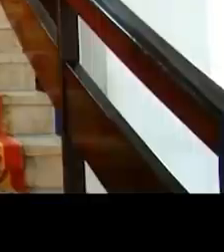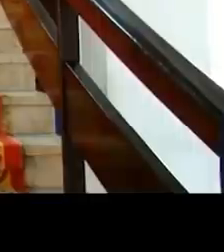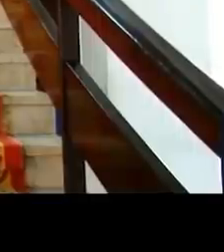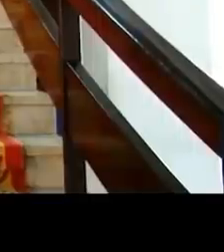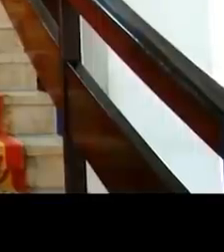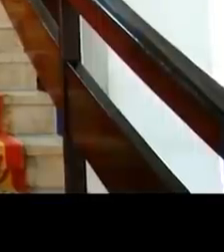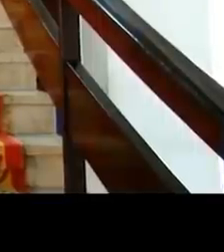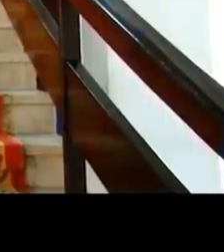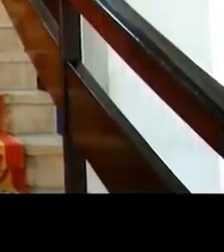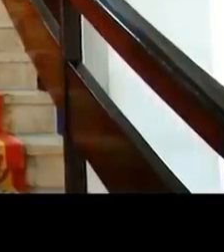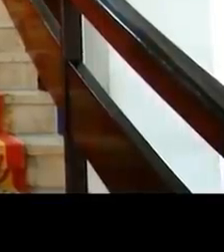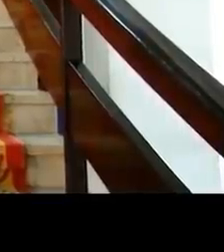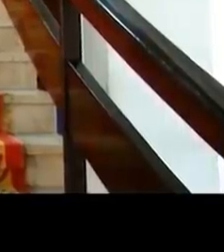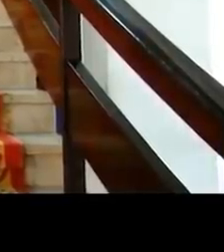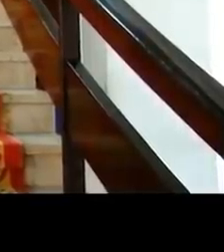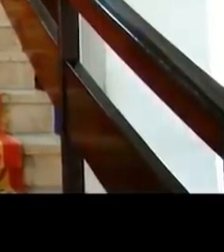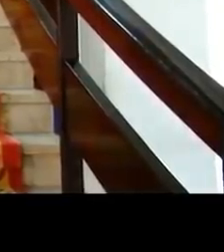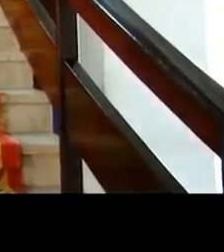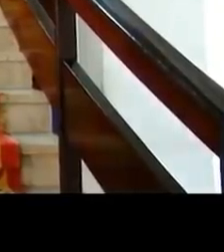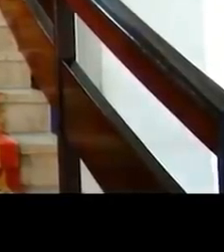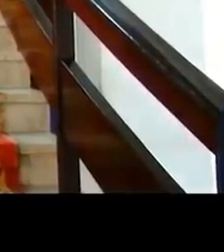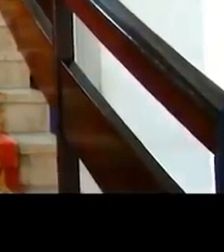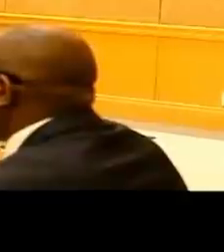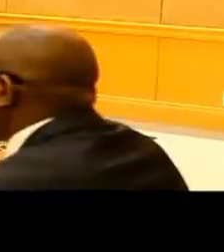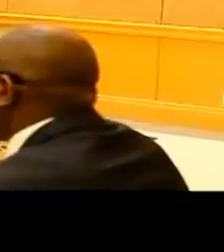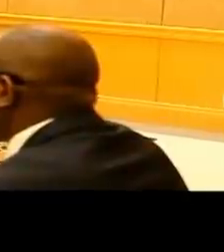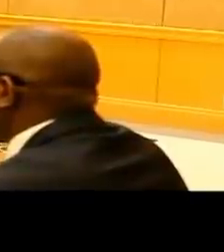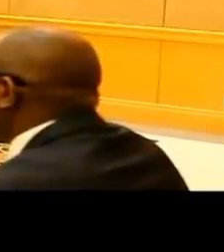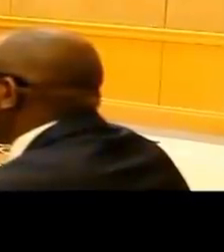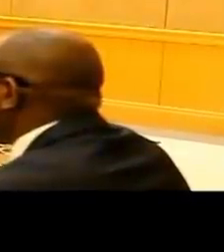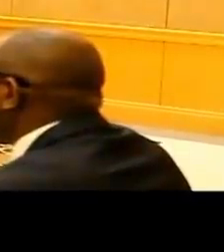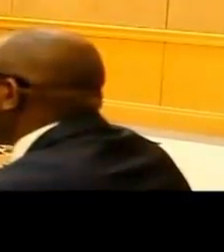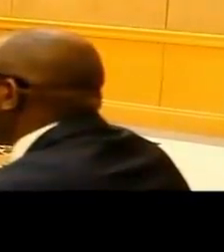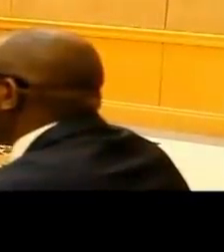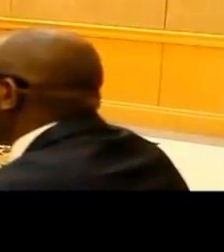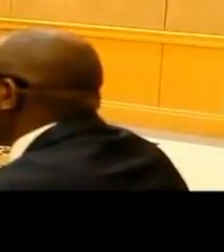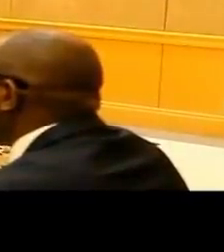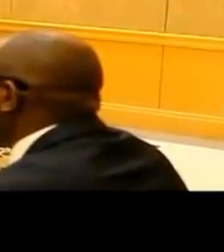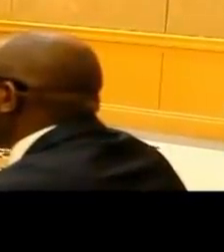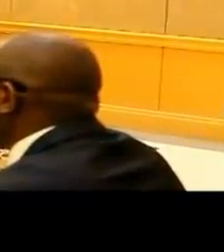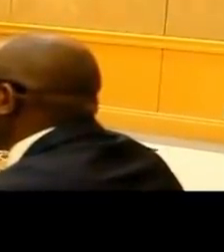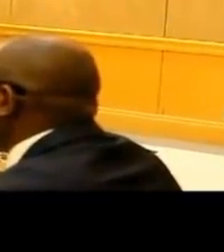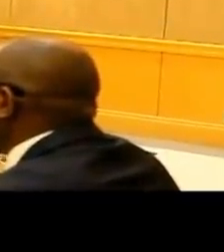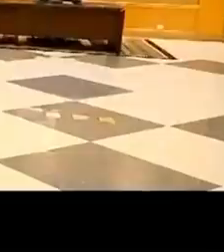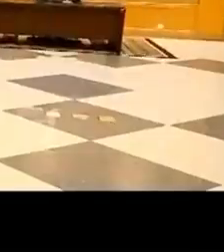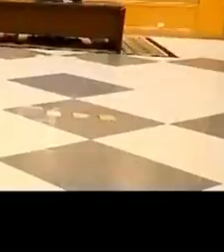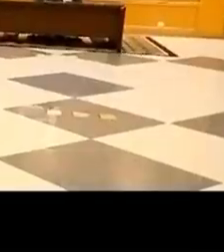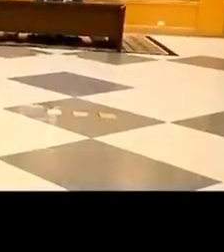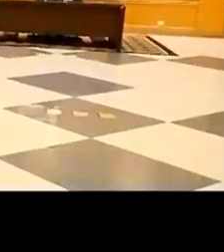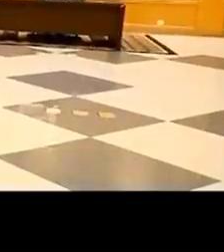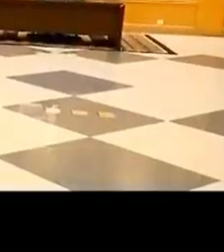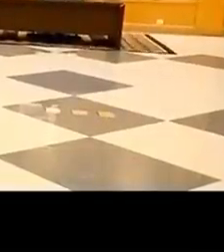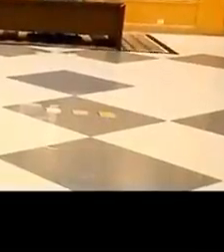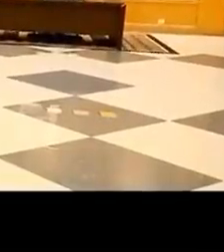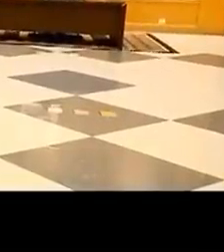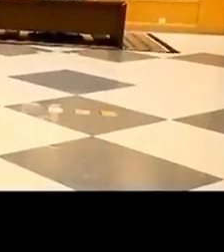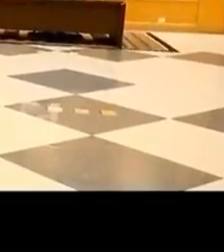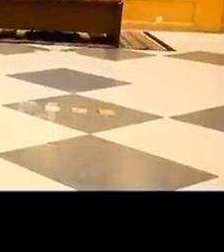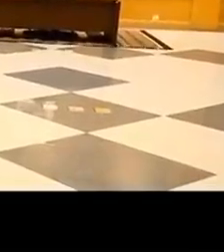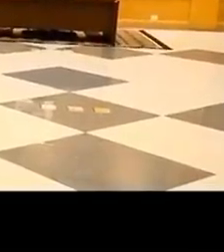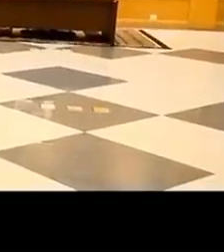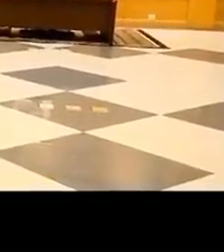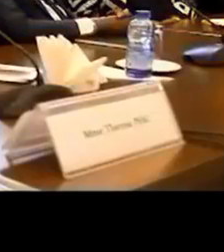assemblée générale, discours qui nous a permis de mieux comprendre sa vision sur la RDC et la